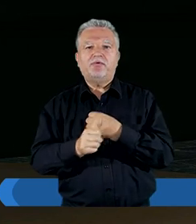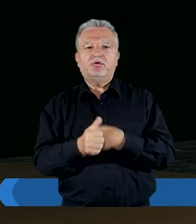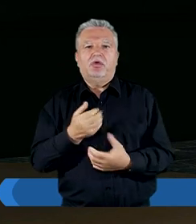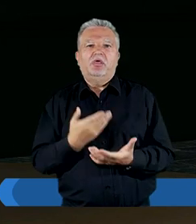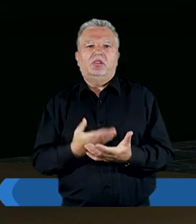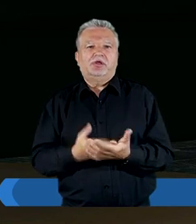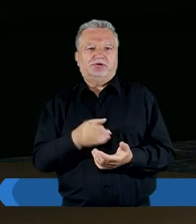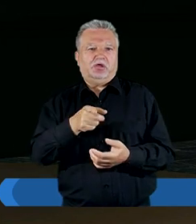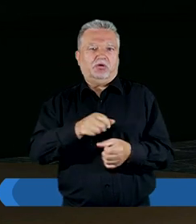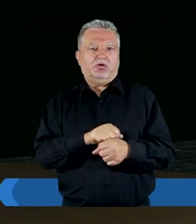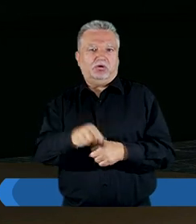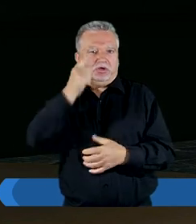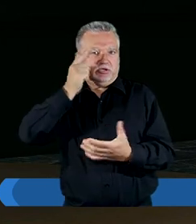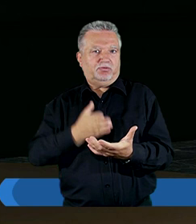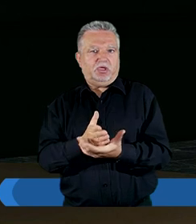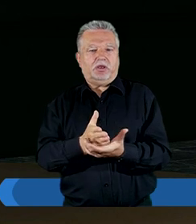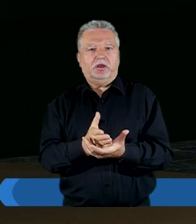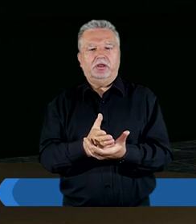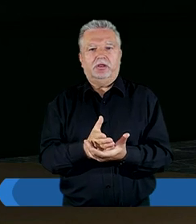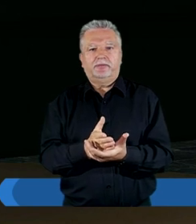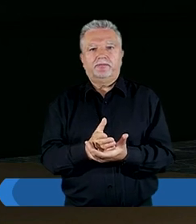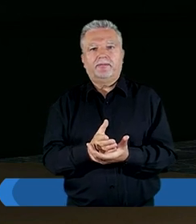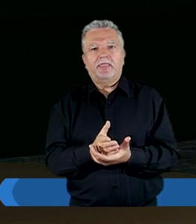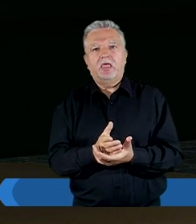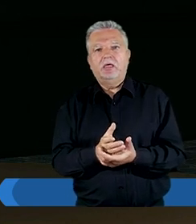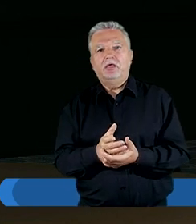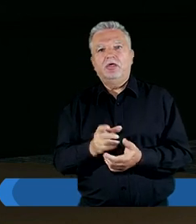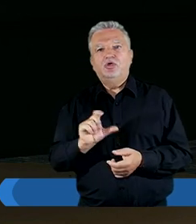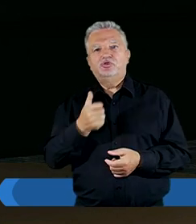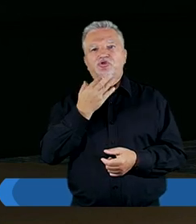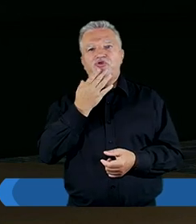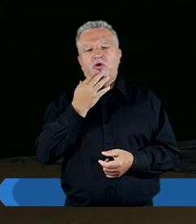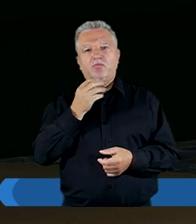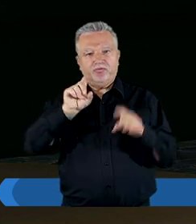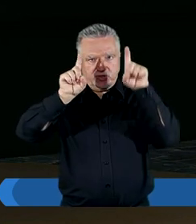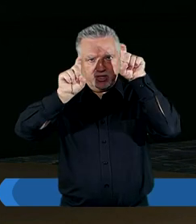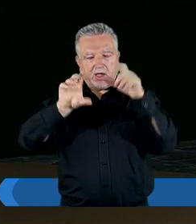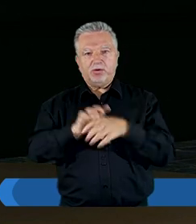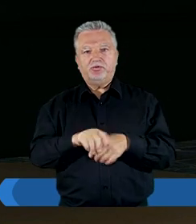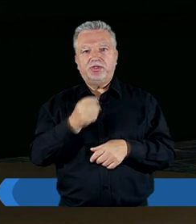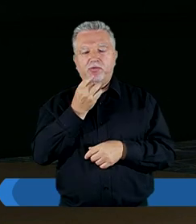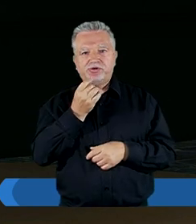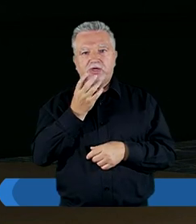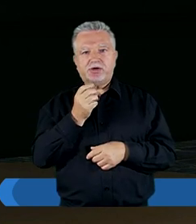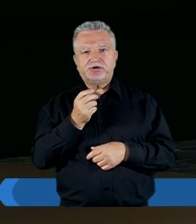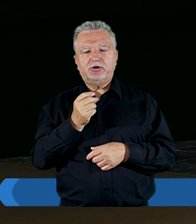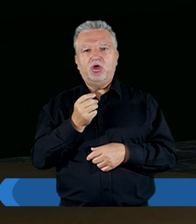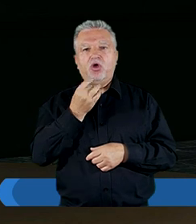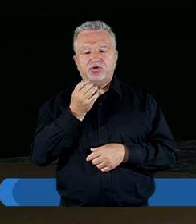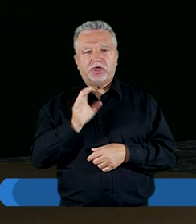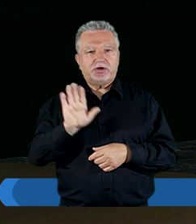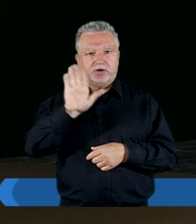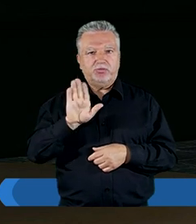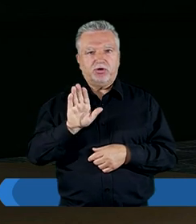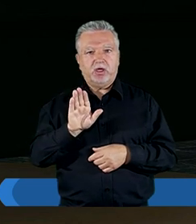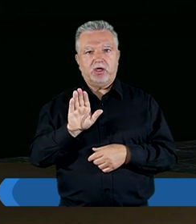on ten wierny Bogu jest. Co mówi tak naprawdę szatan w tym oskarżeniu, on tak naprawdę oskarża Boga, ale jeszcze